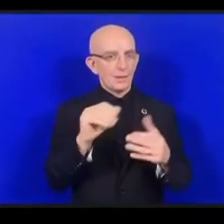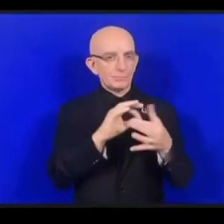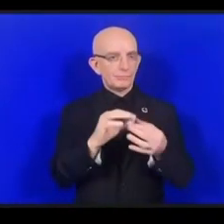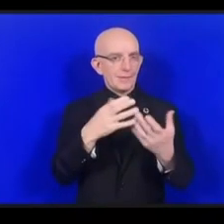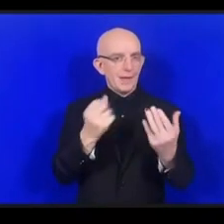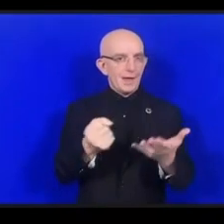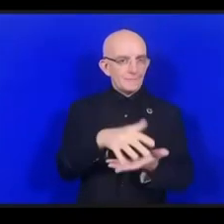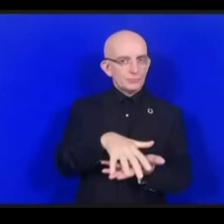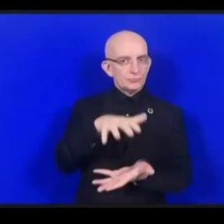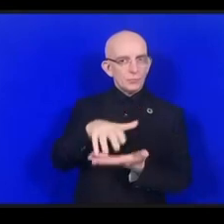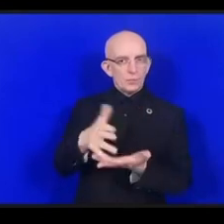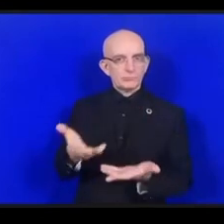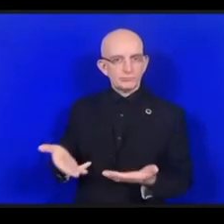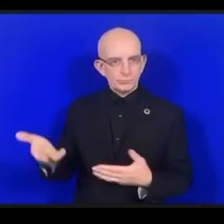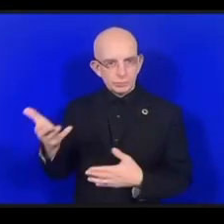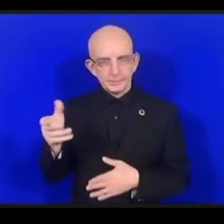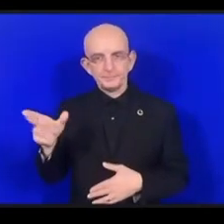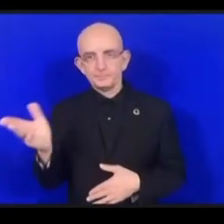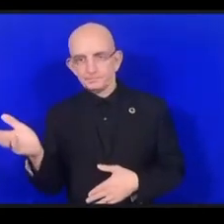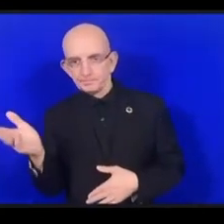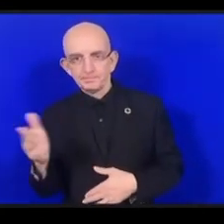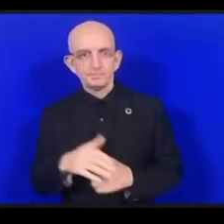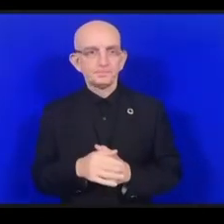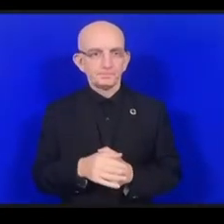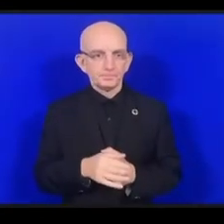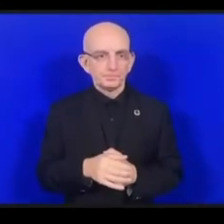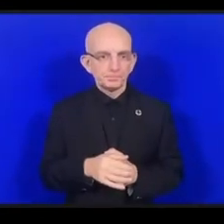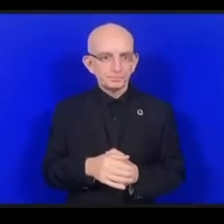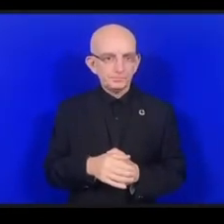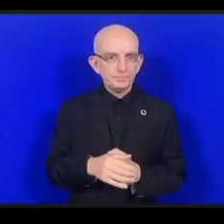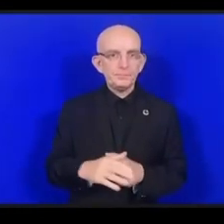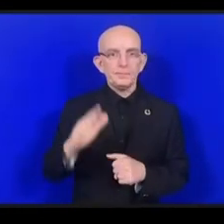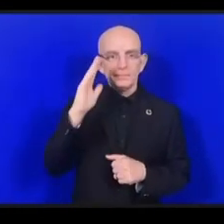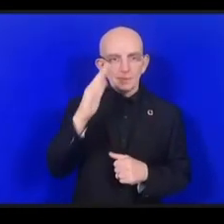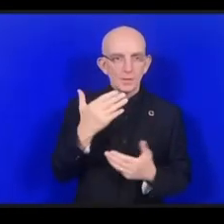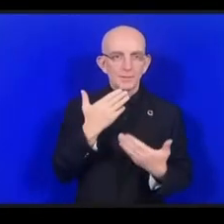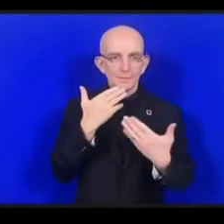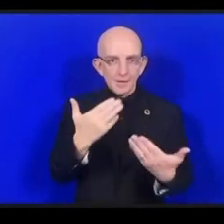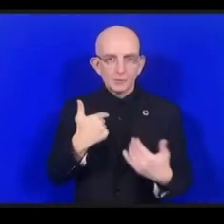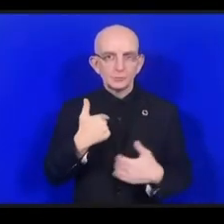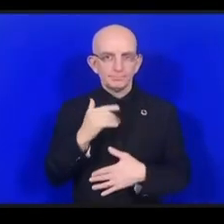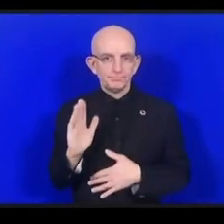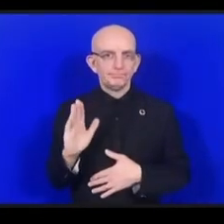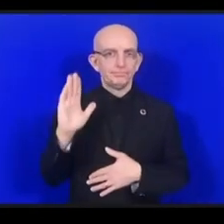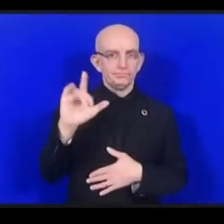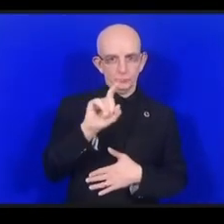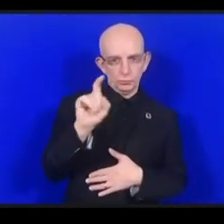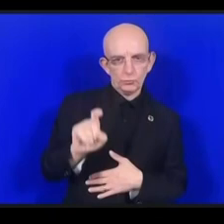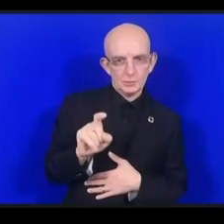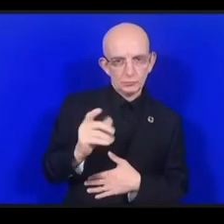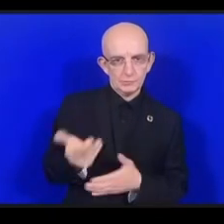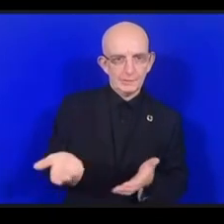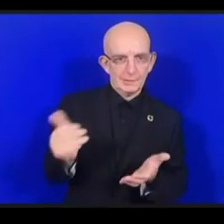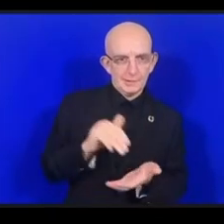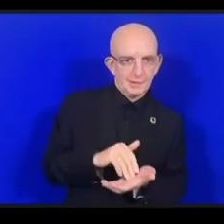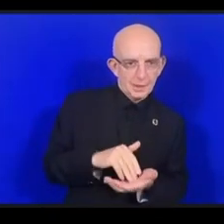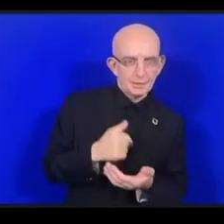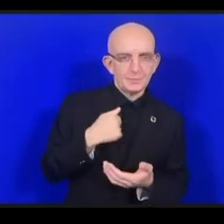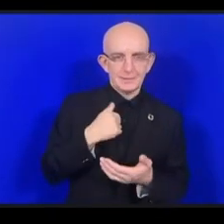能够让我再发言。我想要强调刚才 Shabir 强调的一点，就是我们有两名